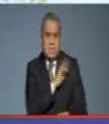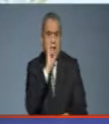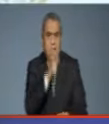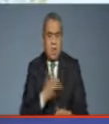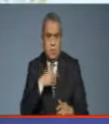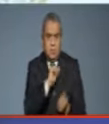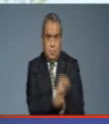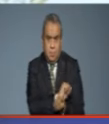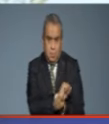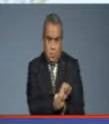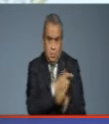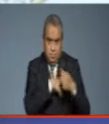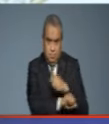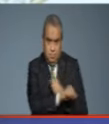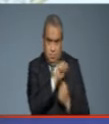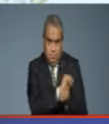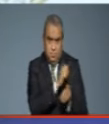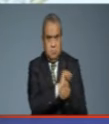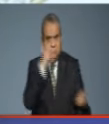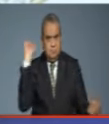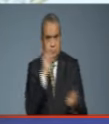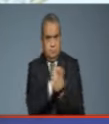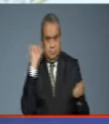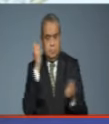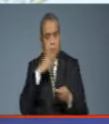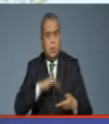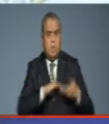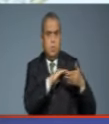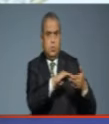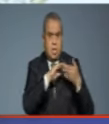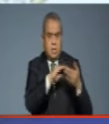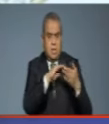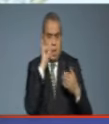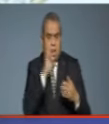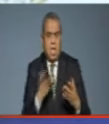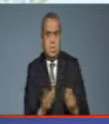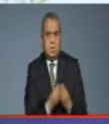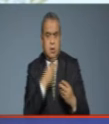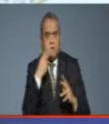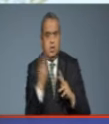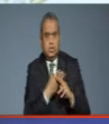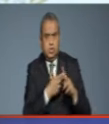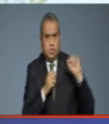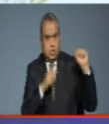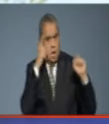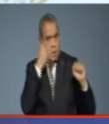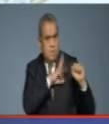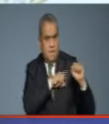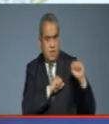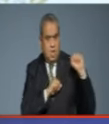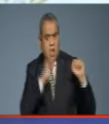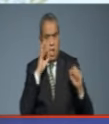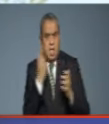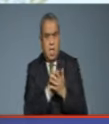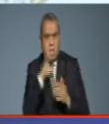سراح الرهائن والمسجونين وادخال المساعدات للقطاع باكبر حجم ممكن حفاظا على